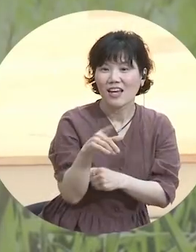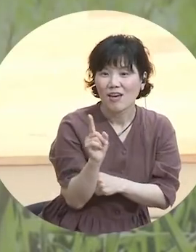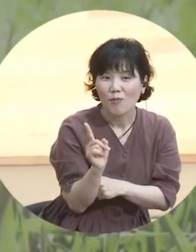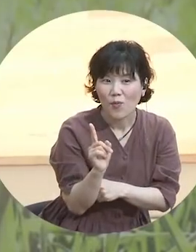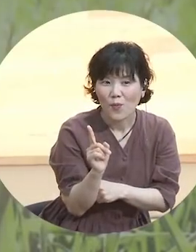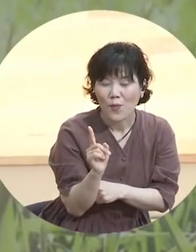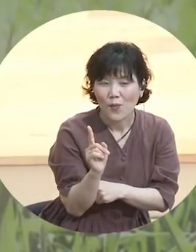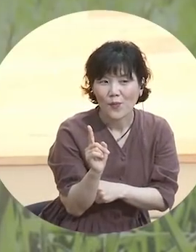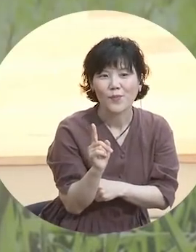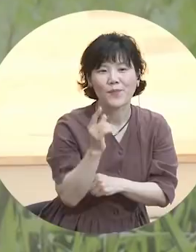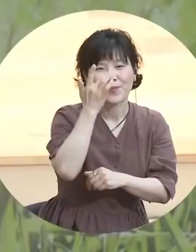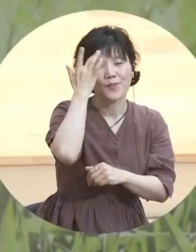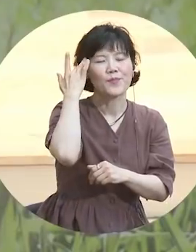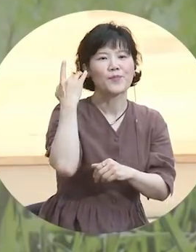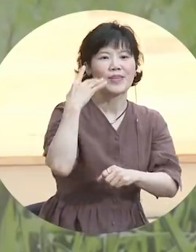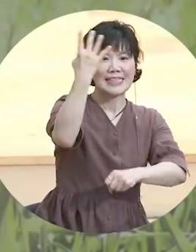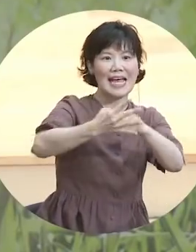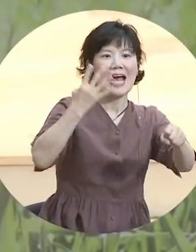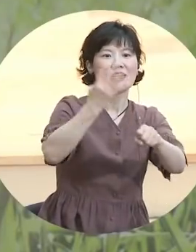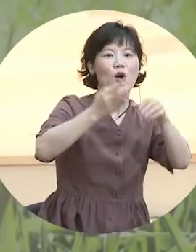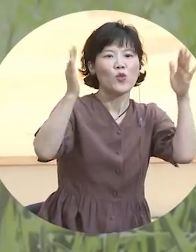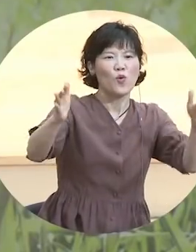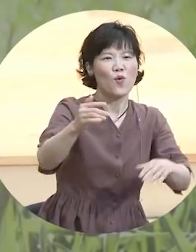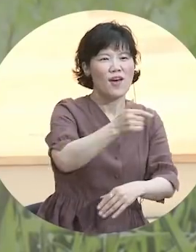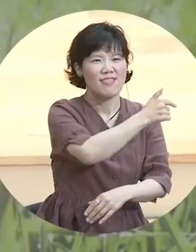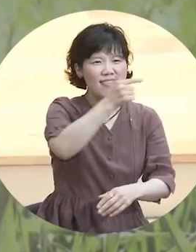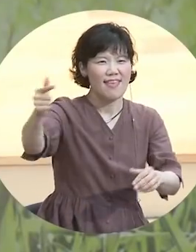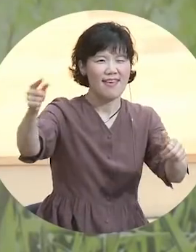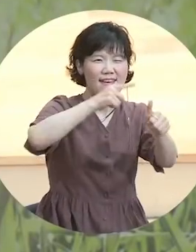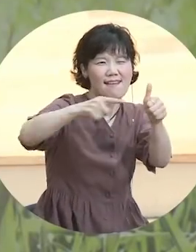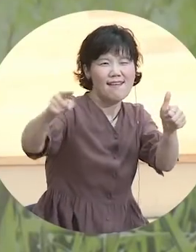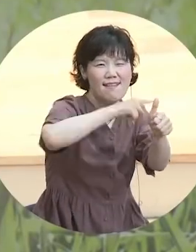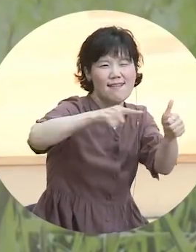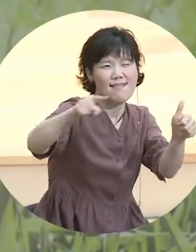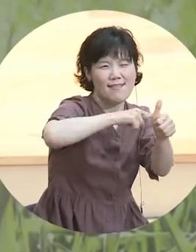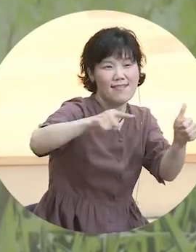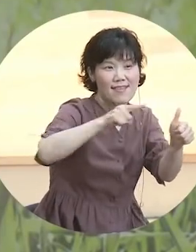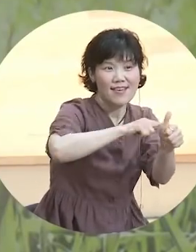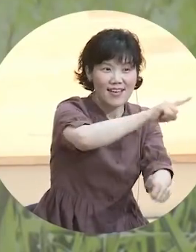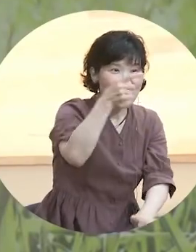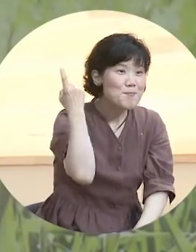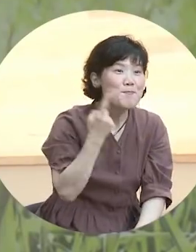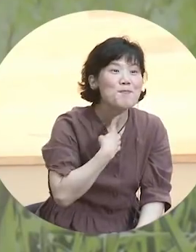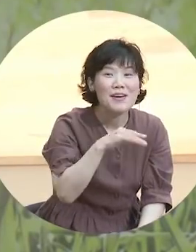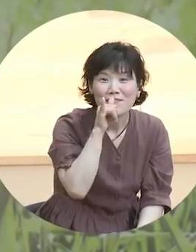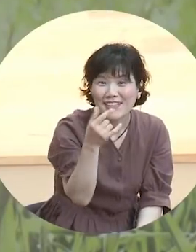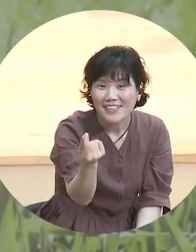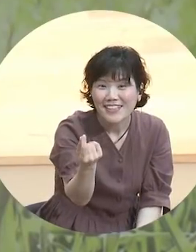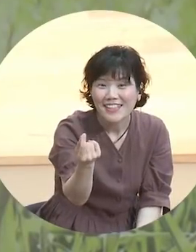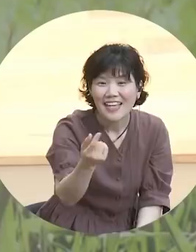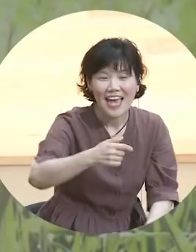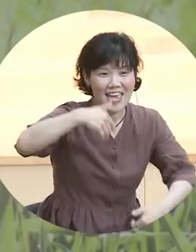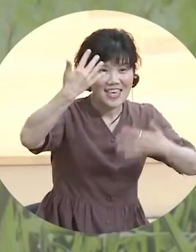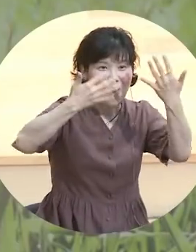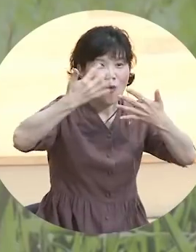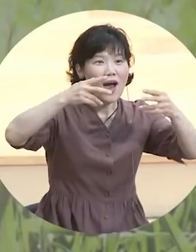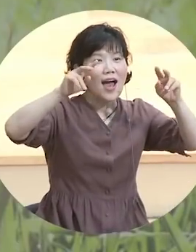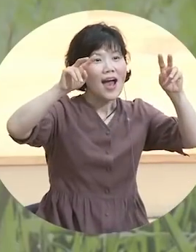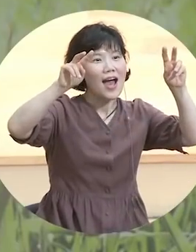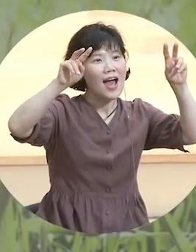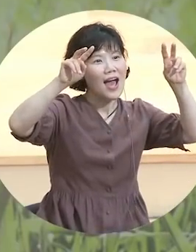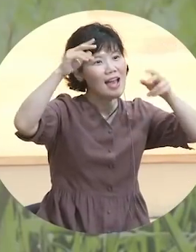캄보디아에서 4년 동안 대학살이 일어났습니다. 들어보셨죠? 영화 제목으로도